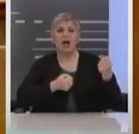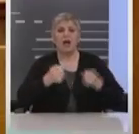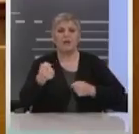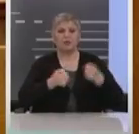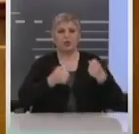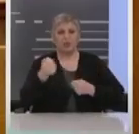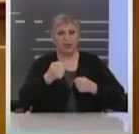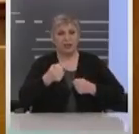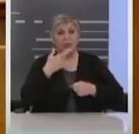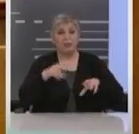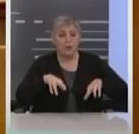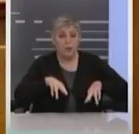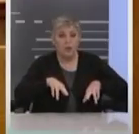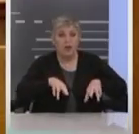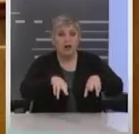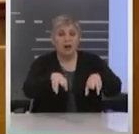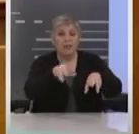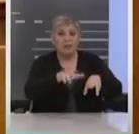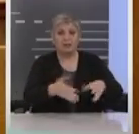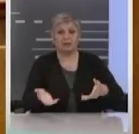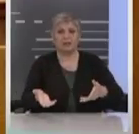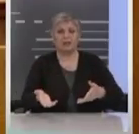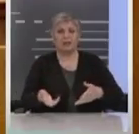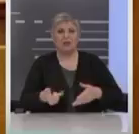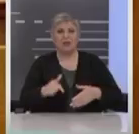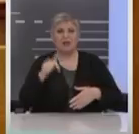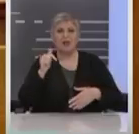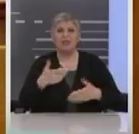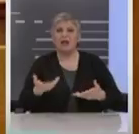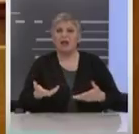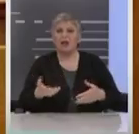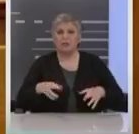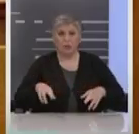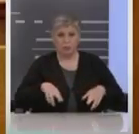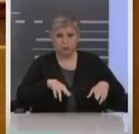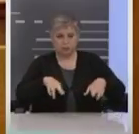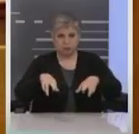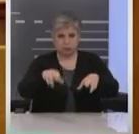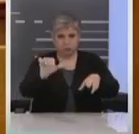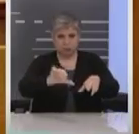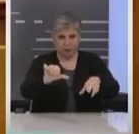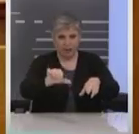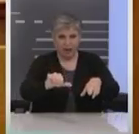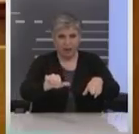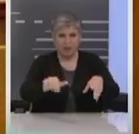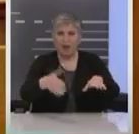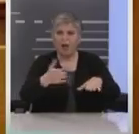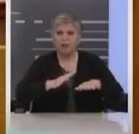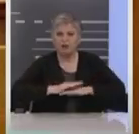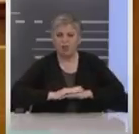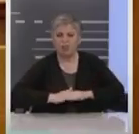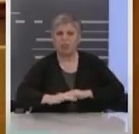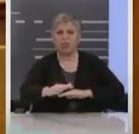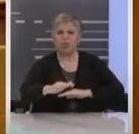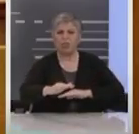εγκαταστάσεις, ακόμα και δημοτικές, φύτρωναν πάνω στις κήτες των ποταμών και πάνω στα ρέματα,